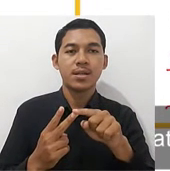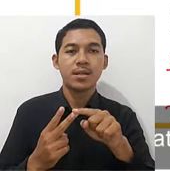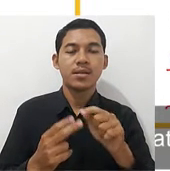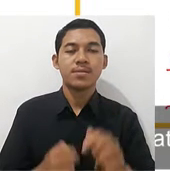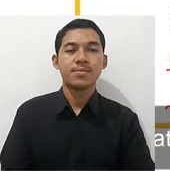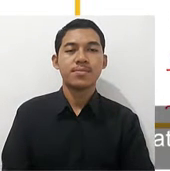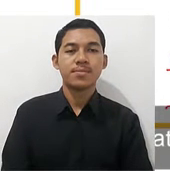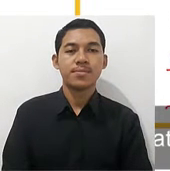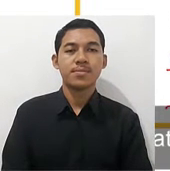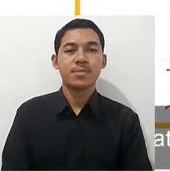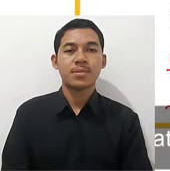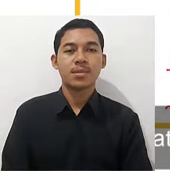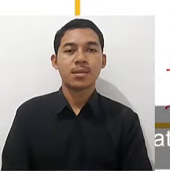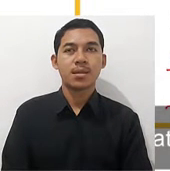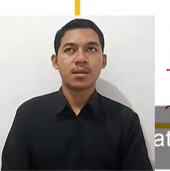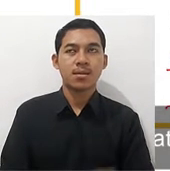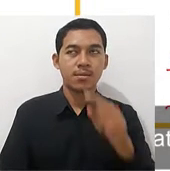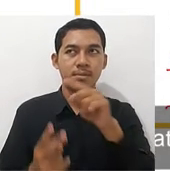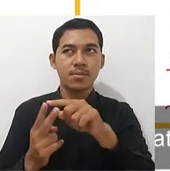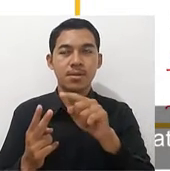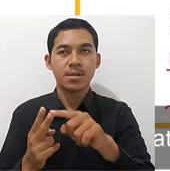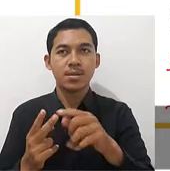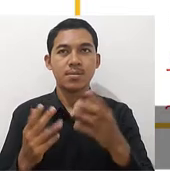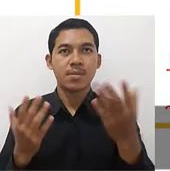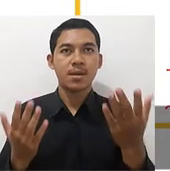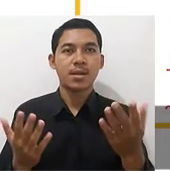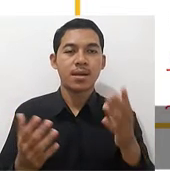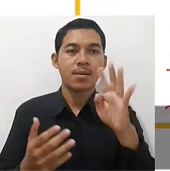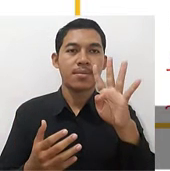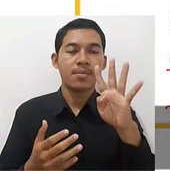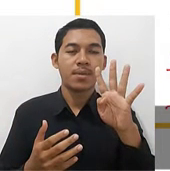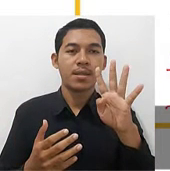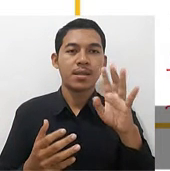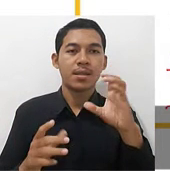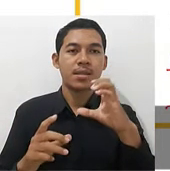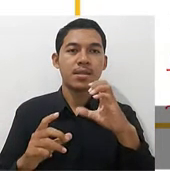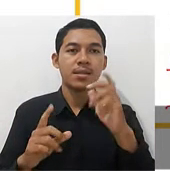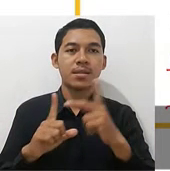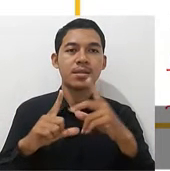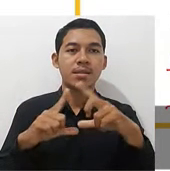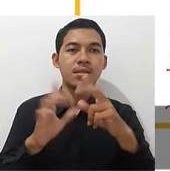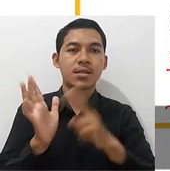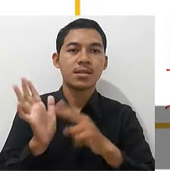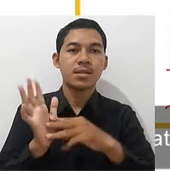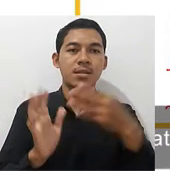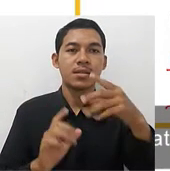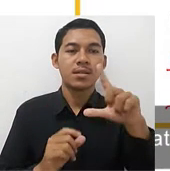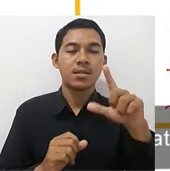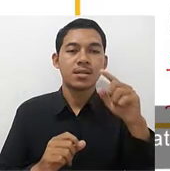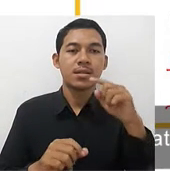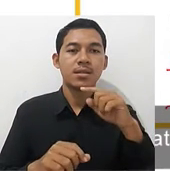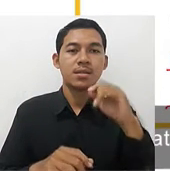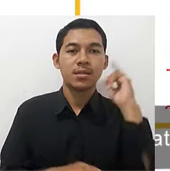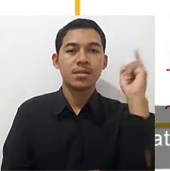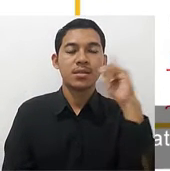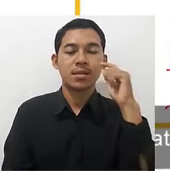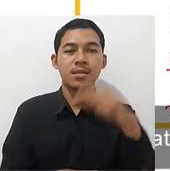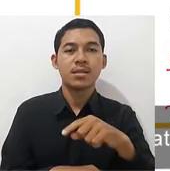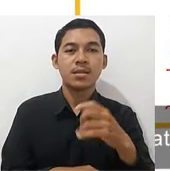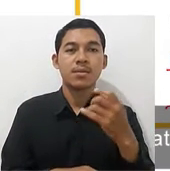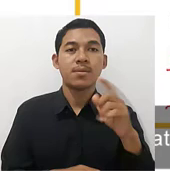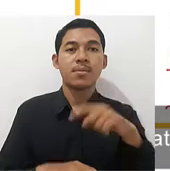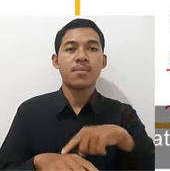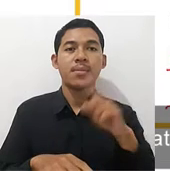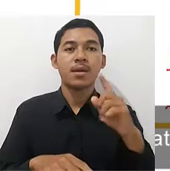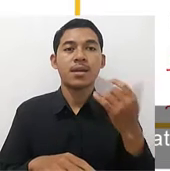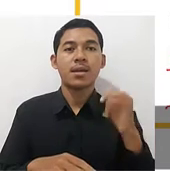terpilih. Nah, selektornya yang bakal yang milih nih kira-kira dari 4 buah channel ini, 4 buah aliran data ini atau sinyal ini, kira-kira mana yang